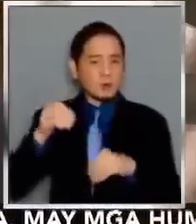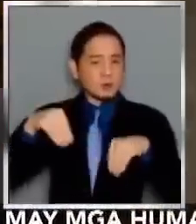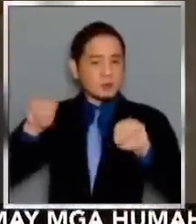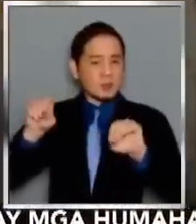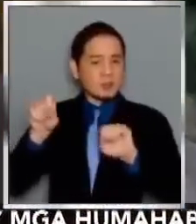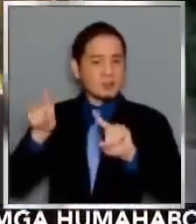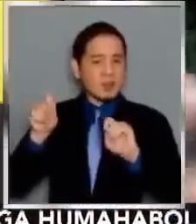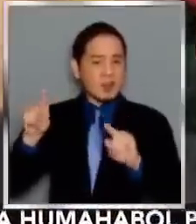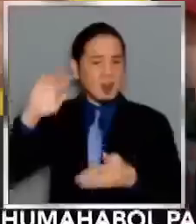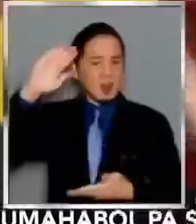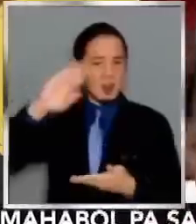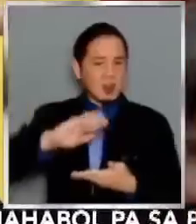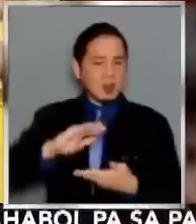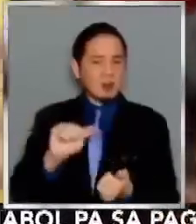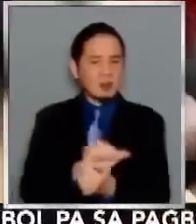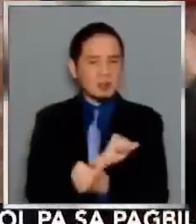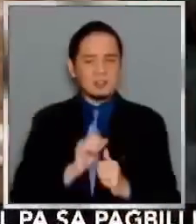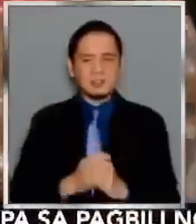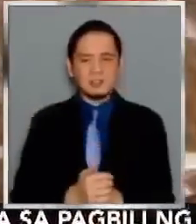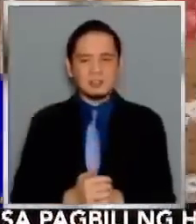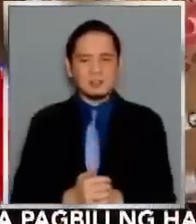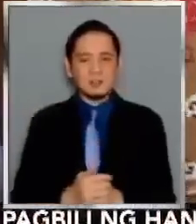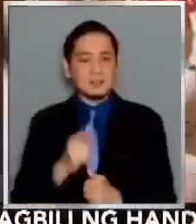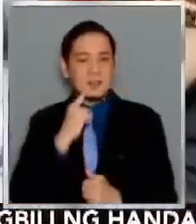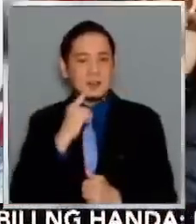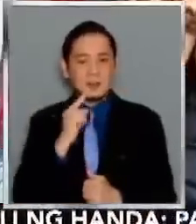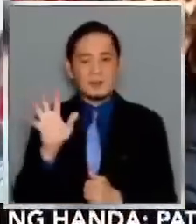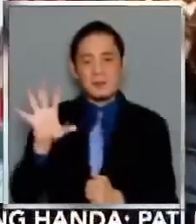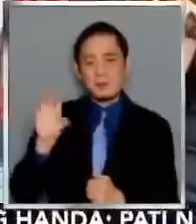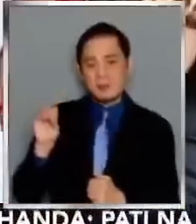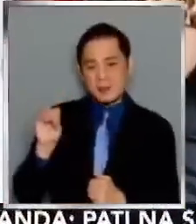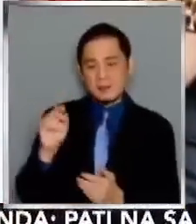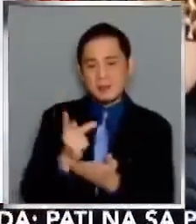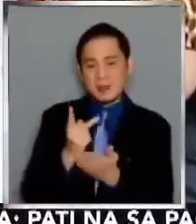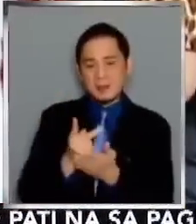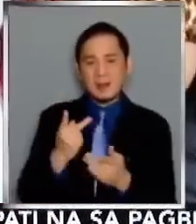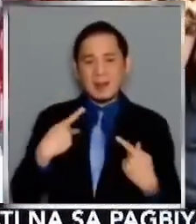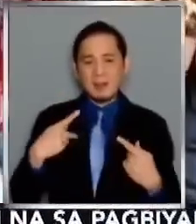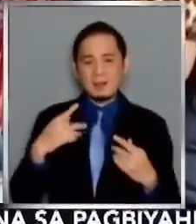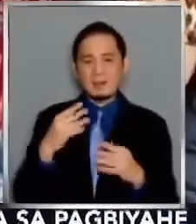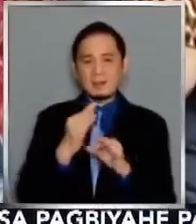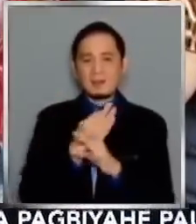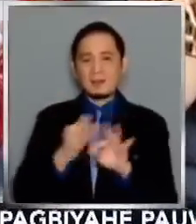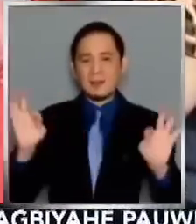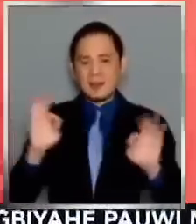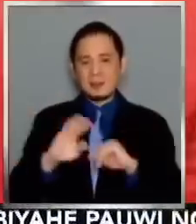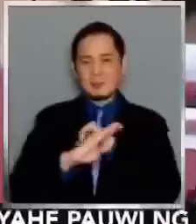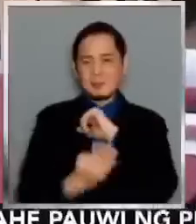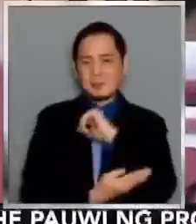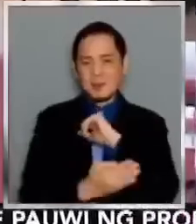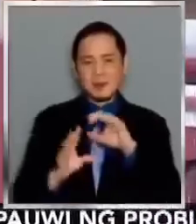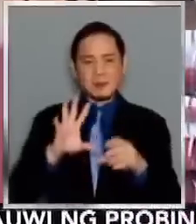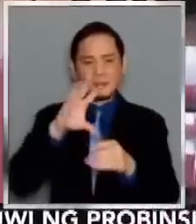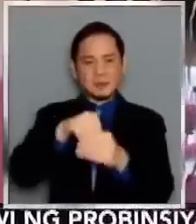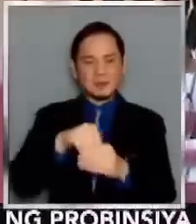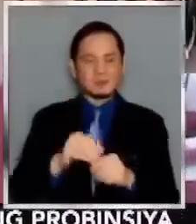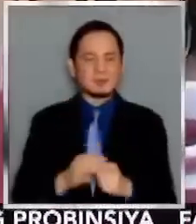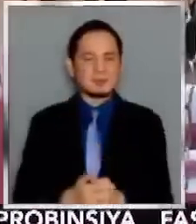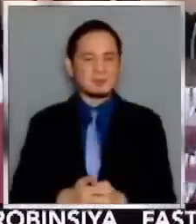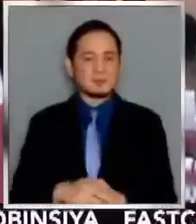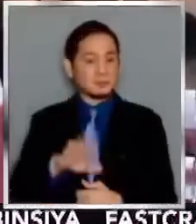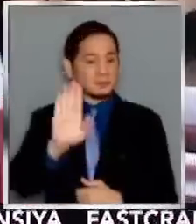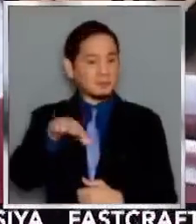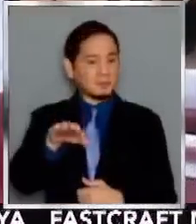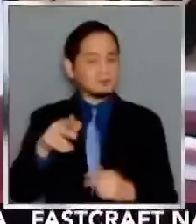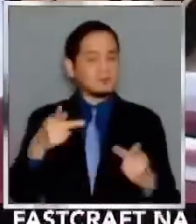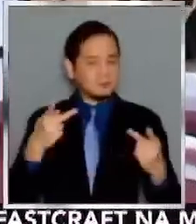Katulad yan, 50 lang, 50, may libreng sandbag. Lahat naman yata mabibili na sa Divisoria, pero ang talagang mabenta raw